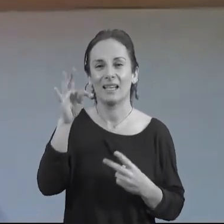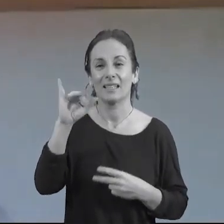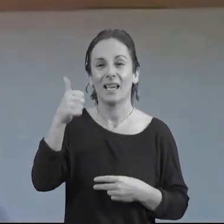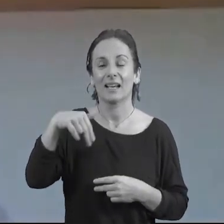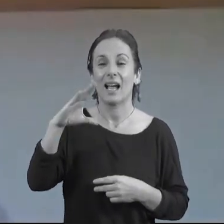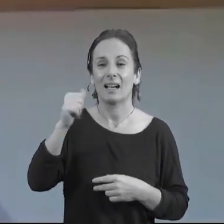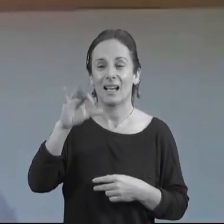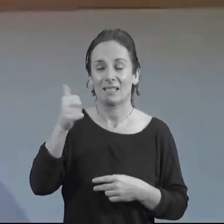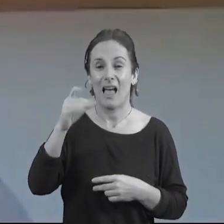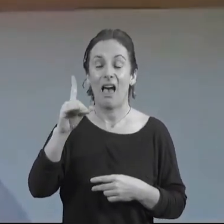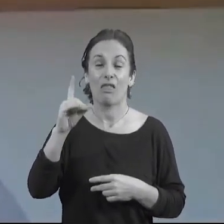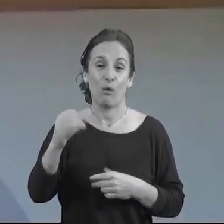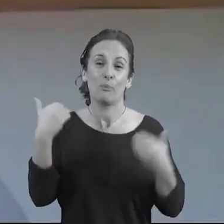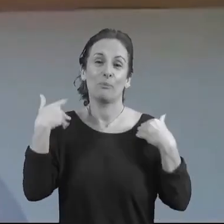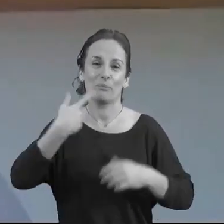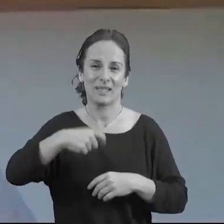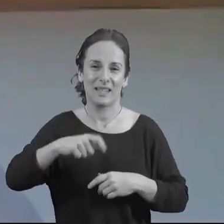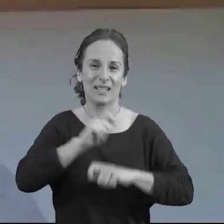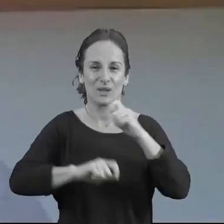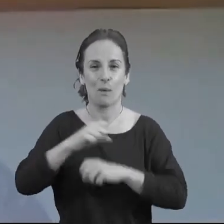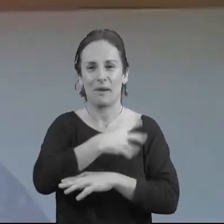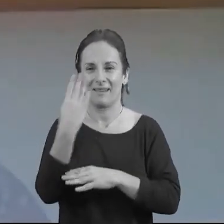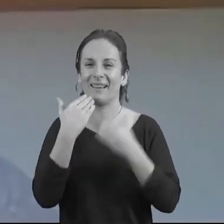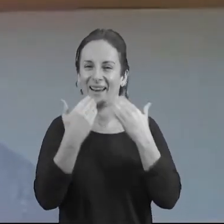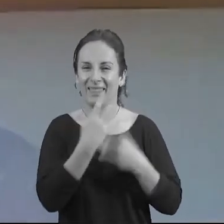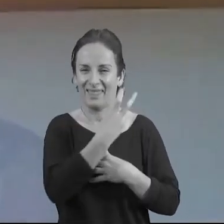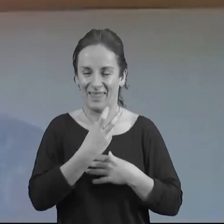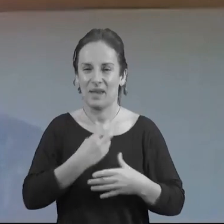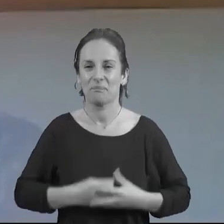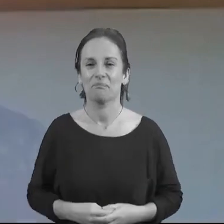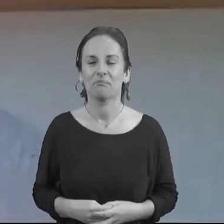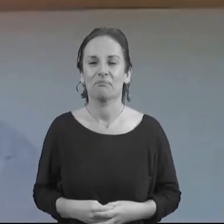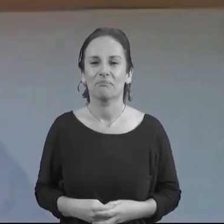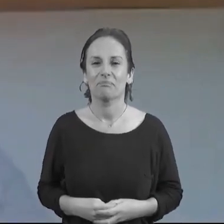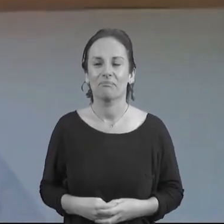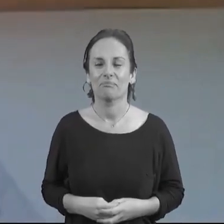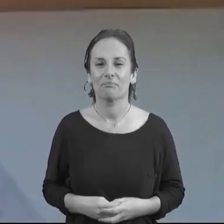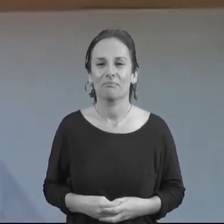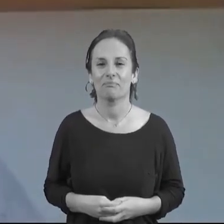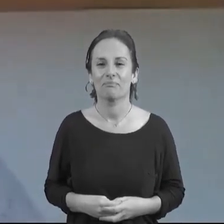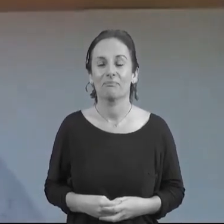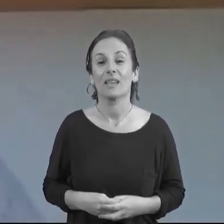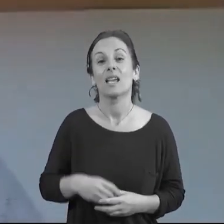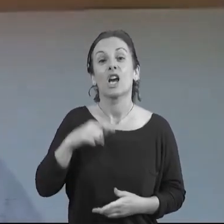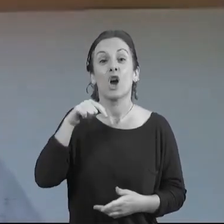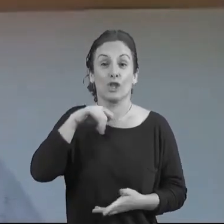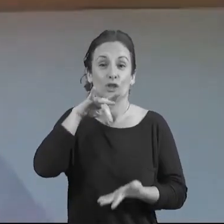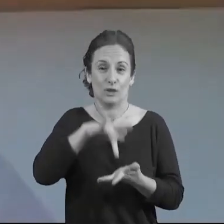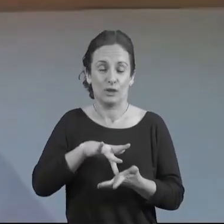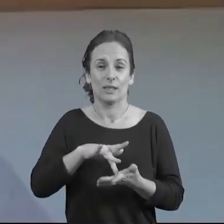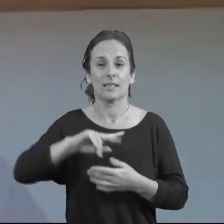també li donem les gràcies i la benvinguda. Com deia, la segona conversa en